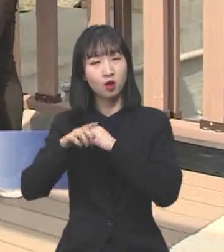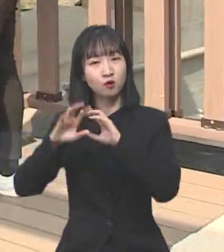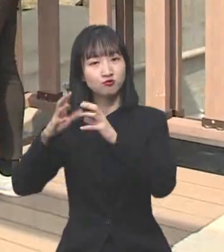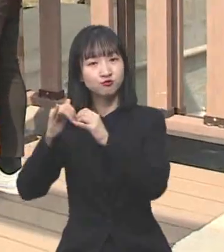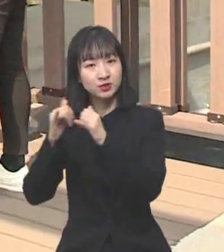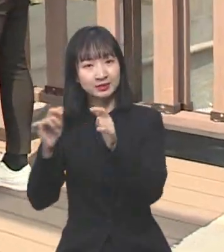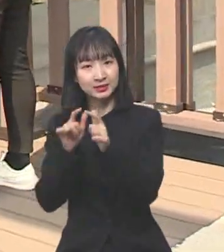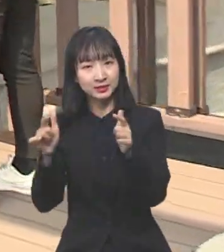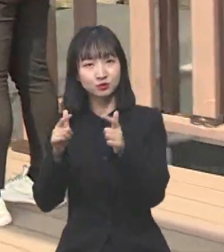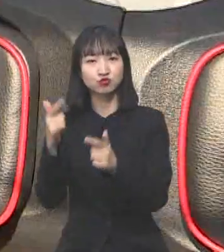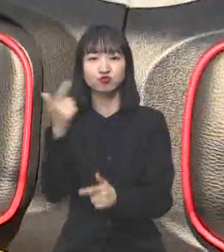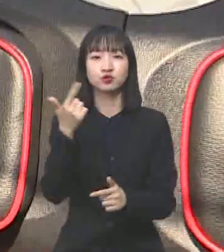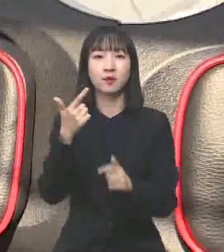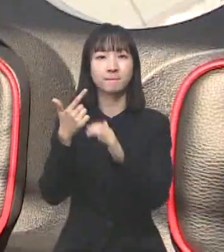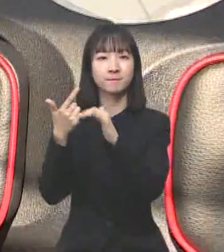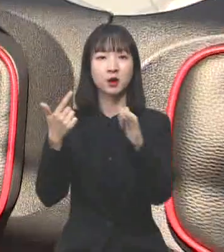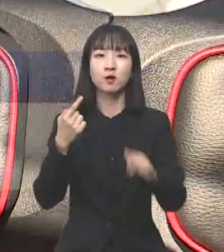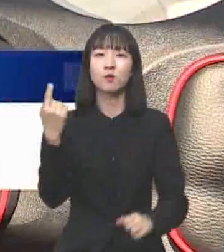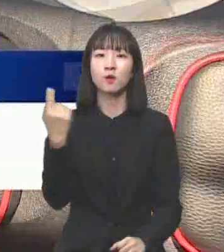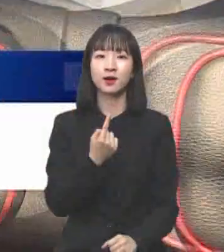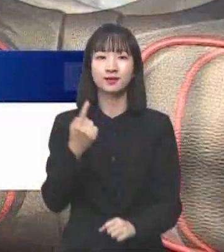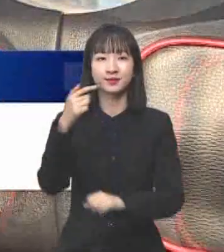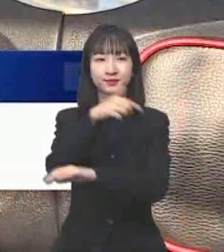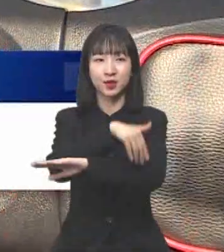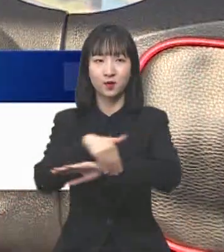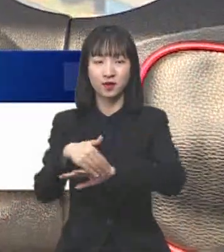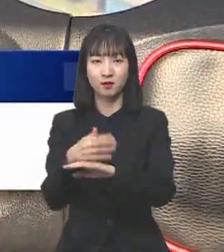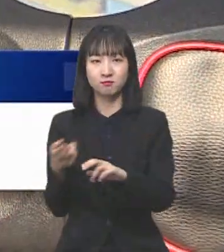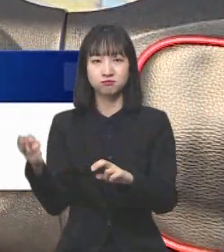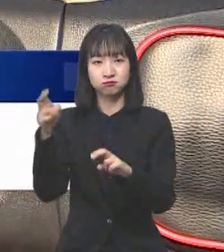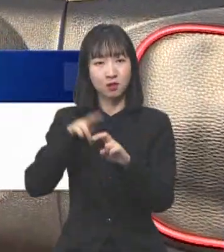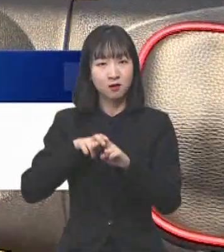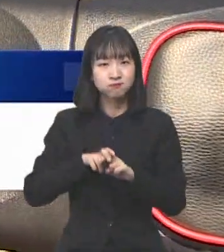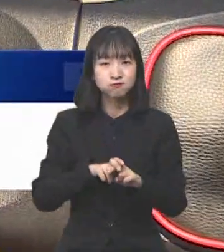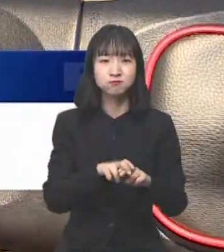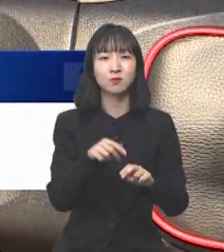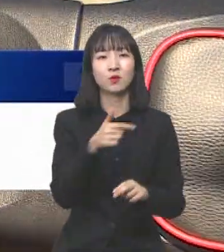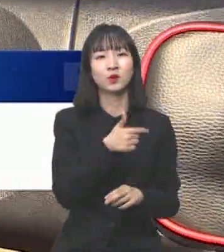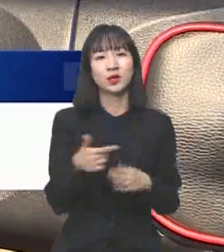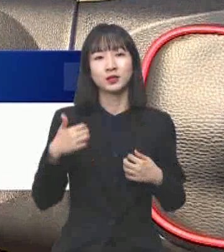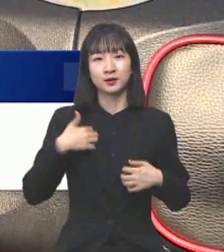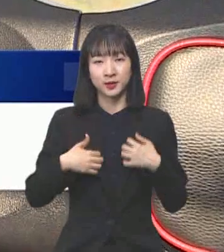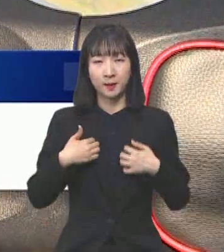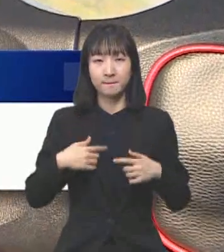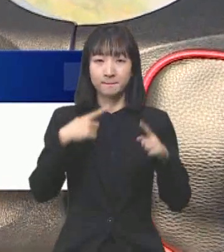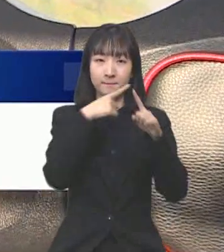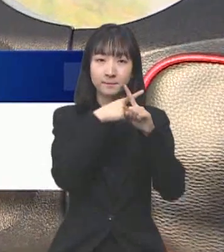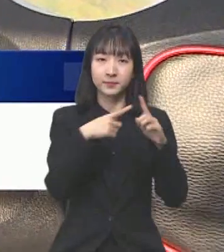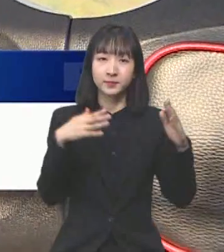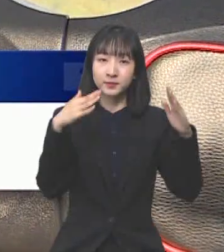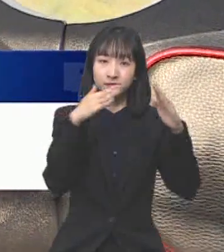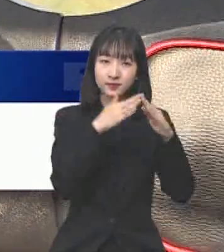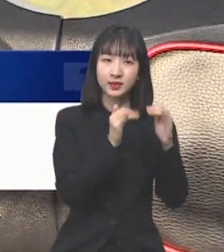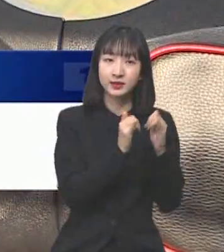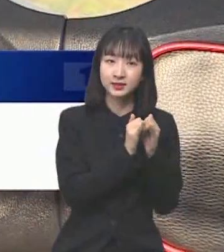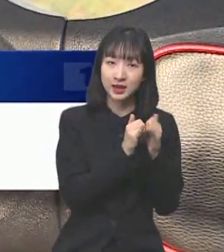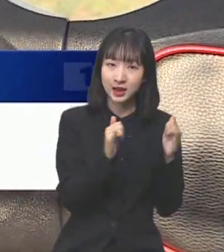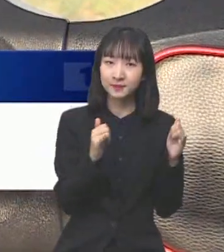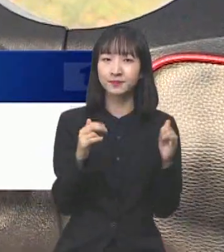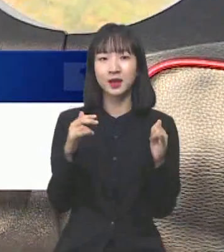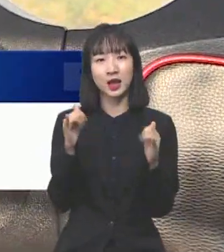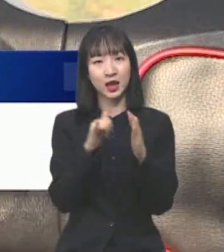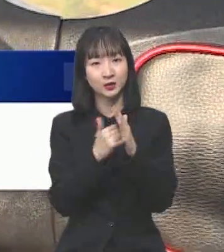합니다 아 탐험대 테미스 오늘 보내더 굉장히 가족 뿌리 랑 같이